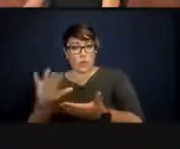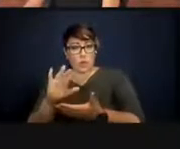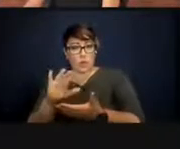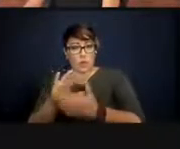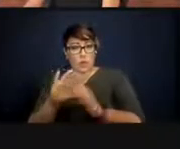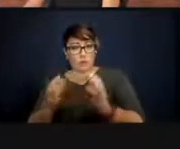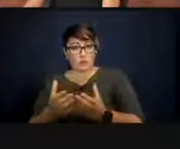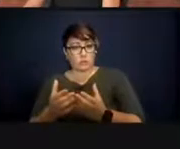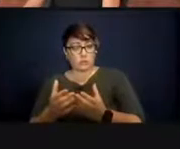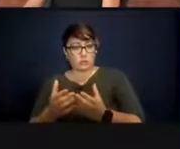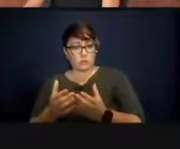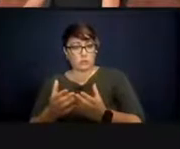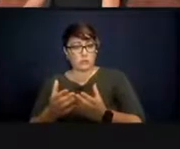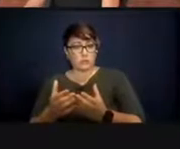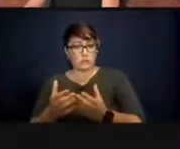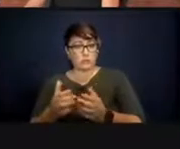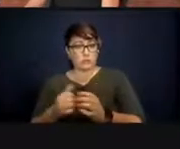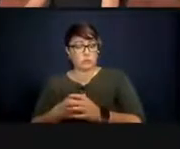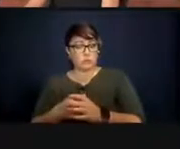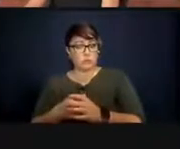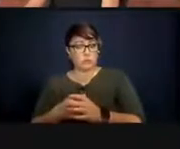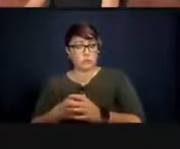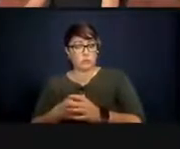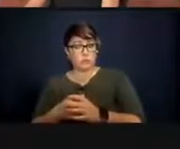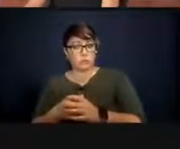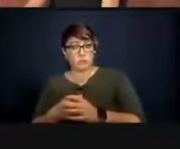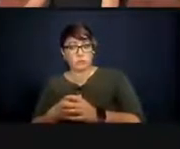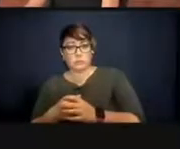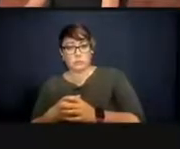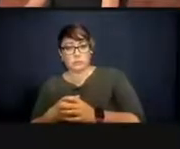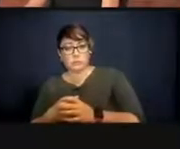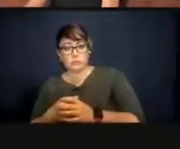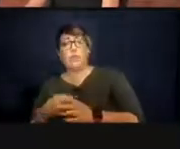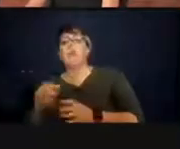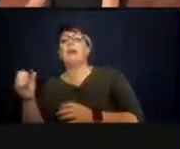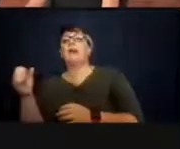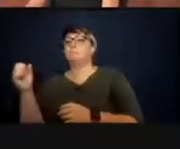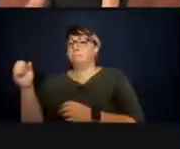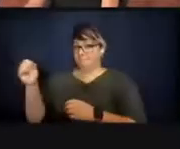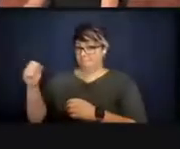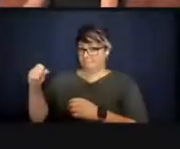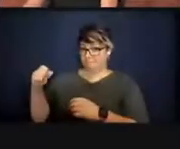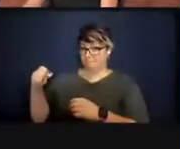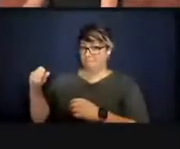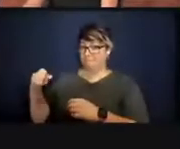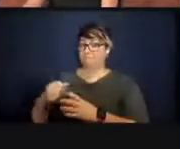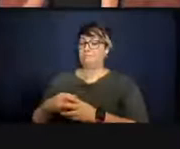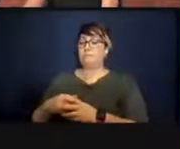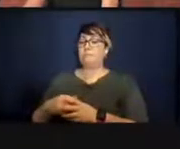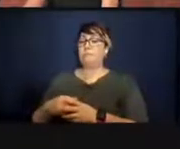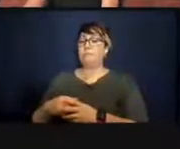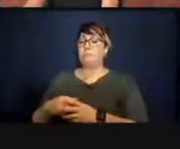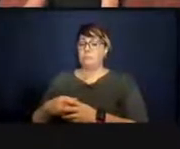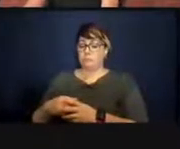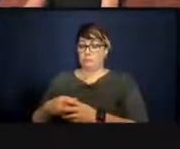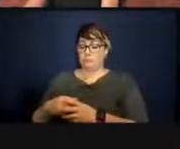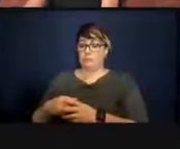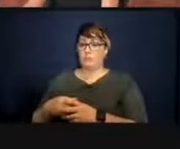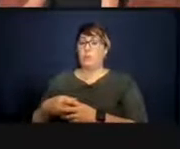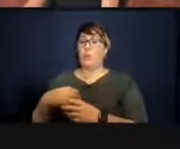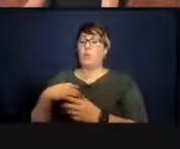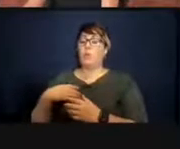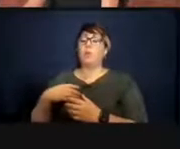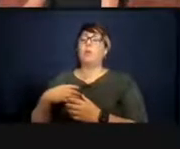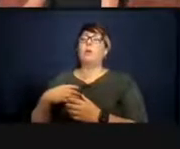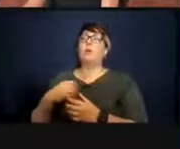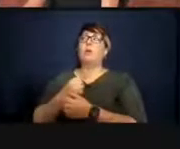walifuata, yani walipata kazi za aina gani baada ya kufuzu? Ndio, mwanabodi Masho,